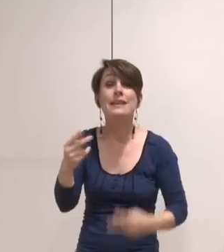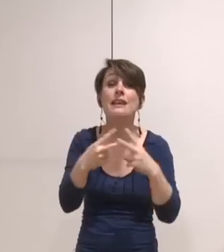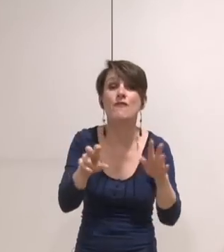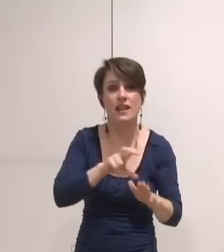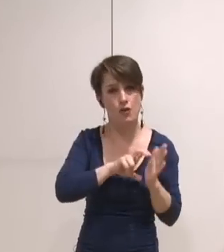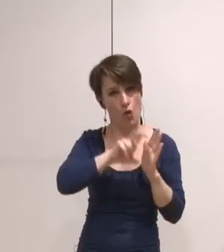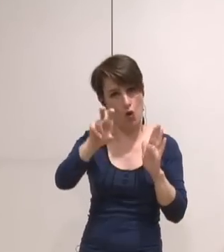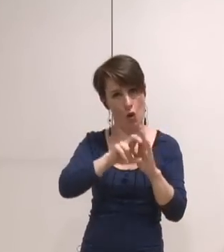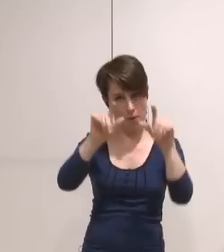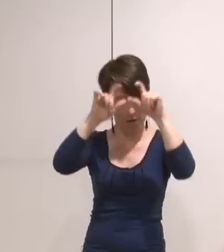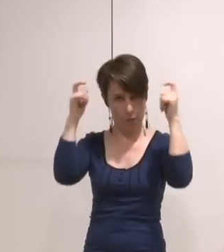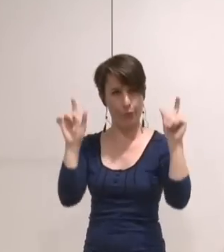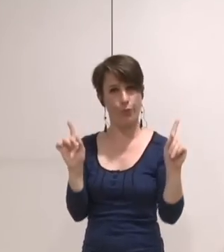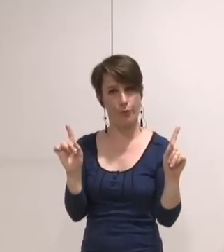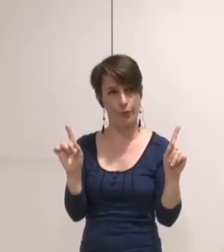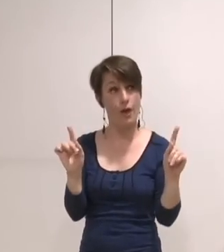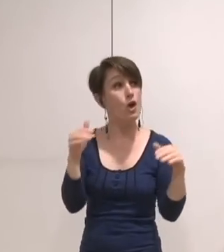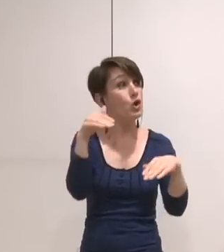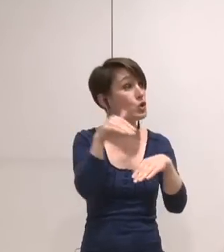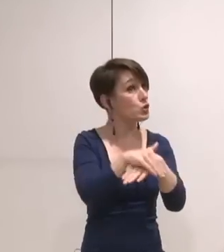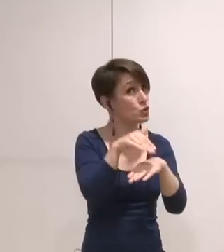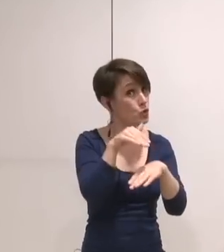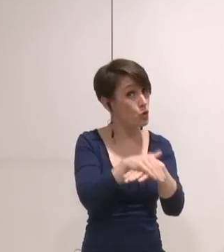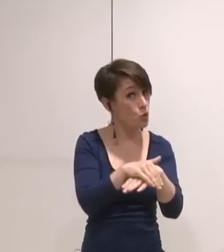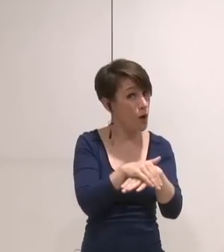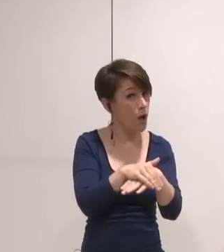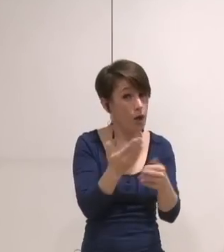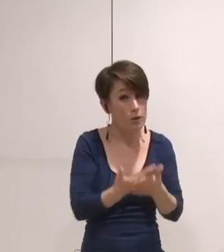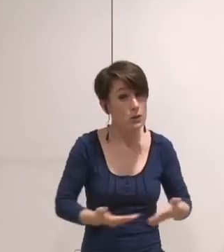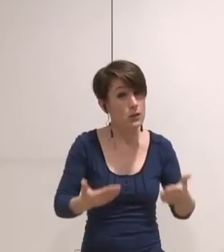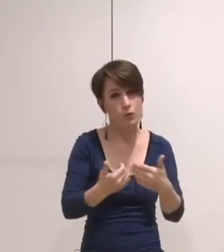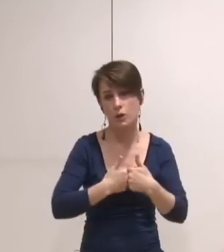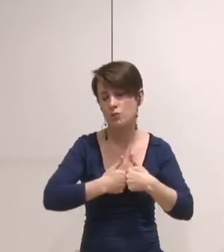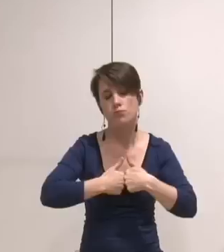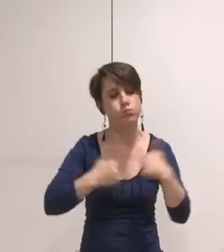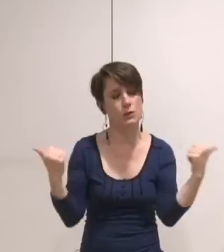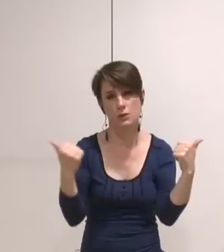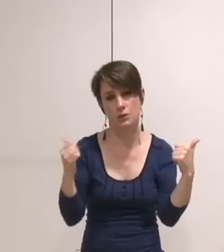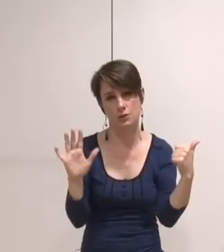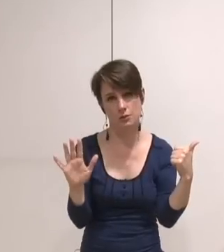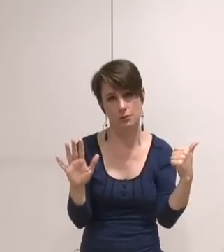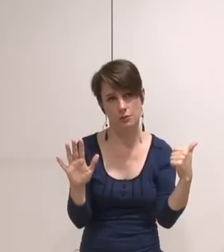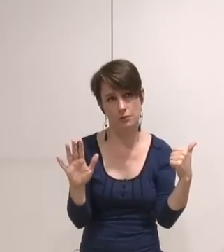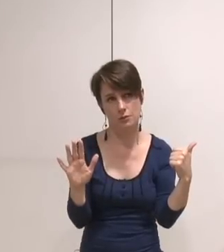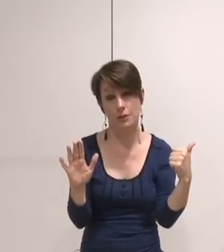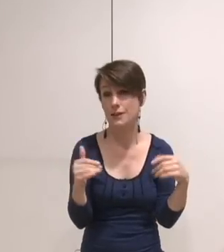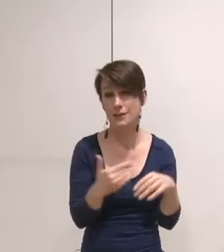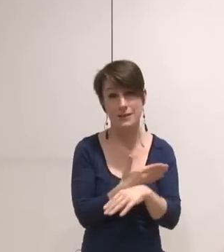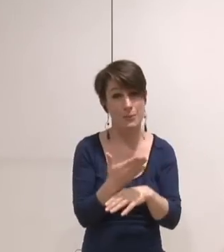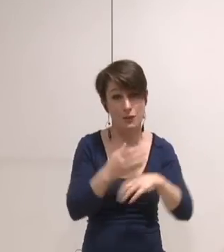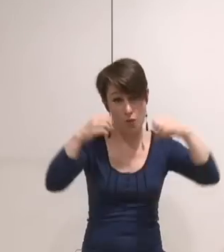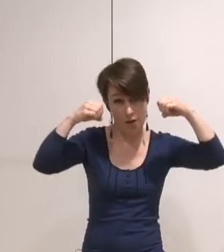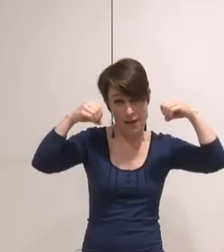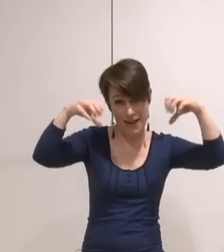or ce soir nous sommes dans un schéma complètement différent oui il s'agit bien d'une